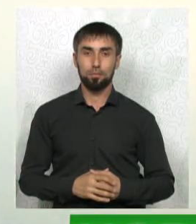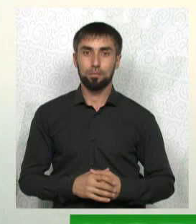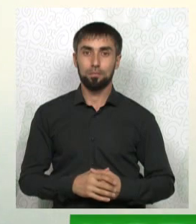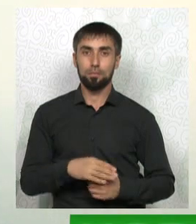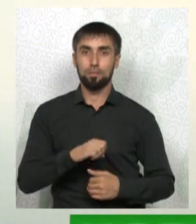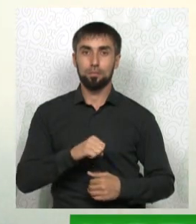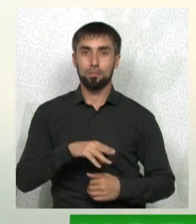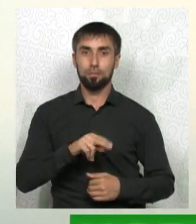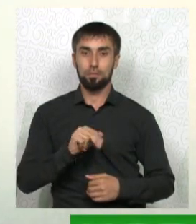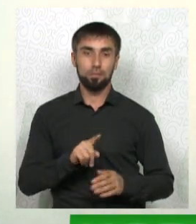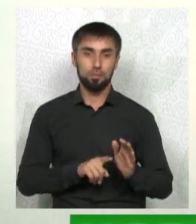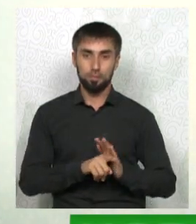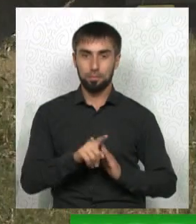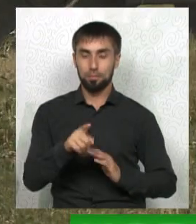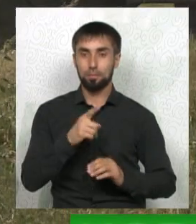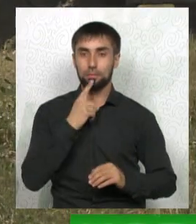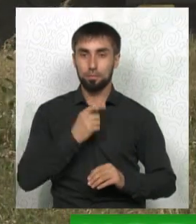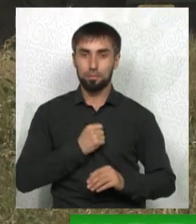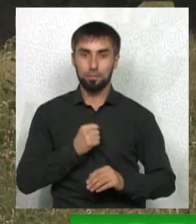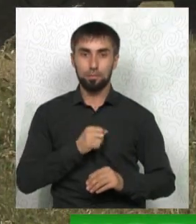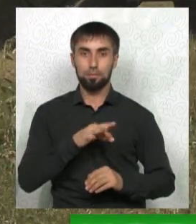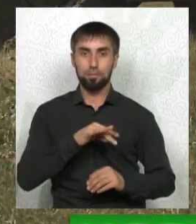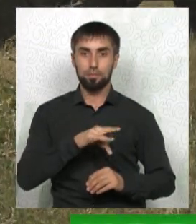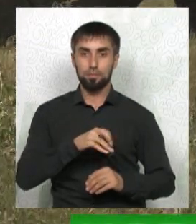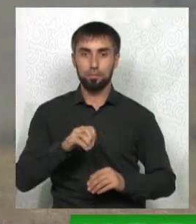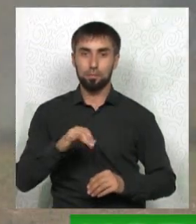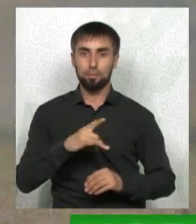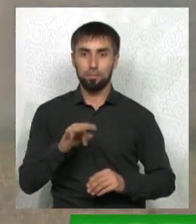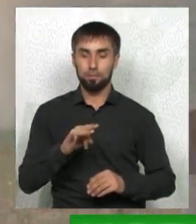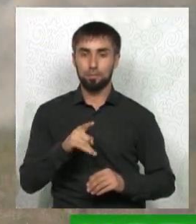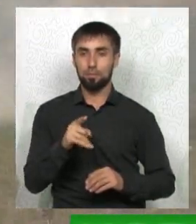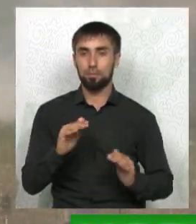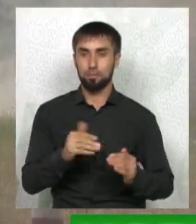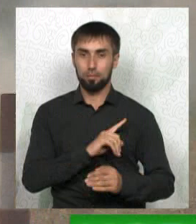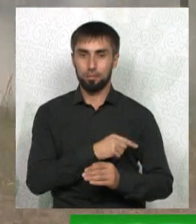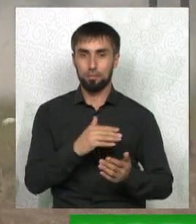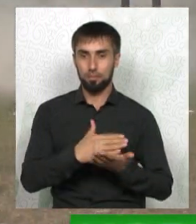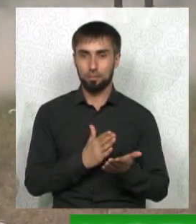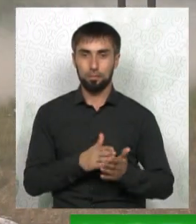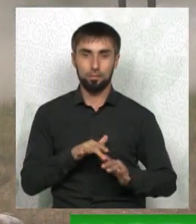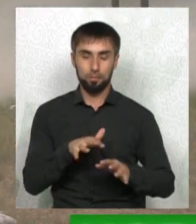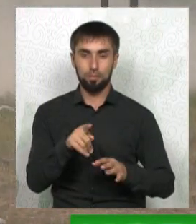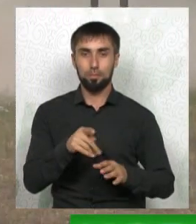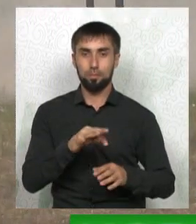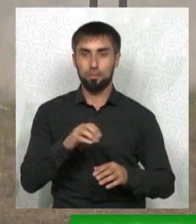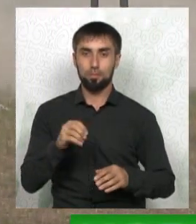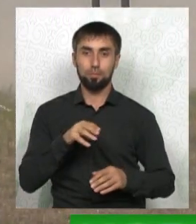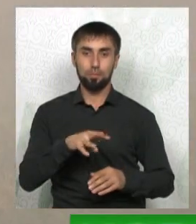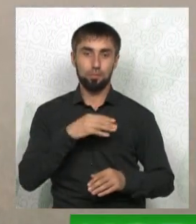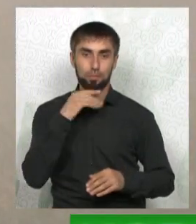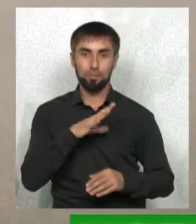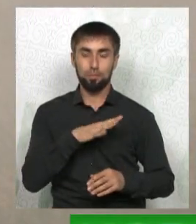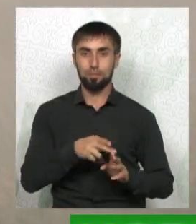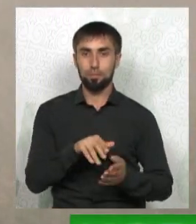Атака начинается, бойцы мотострелкового полка отражают удар. В ход идет только малая часть силы армии. Этого более чем достаточно, чтобы